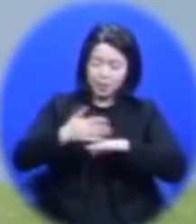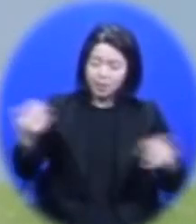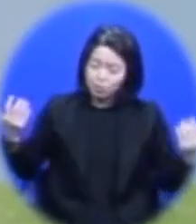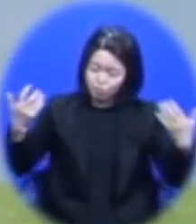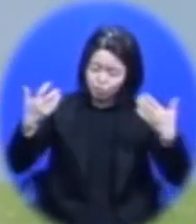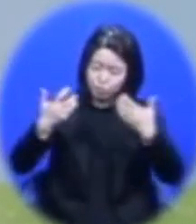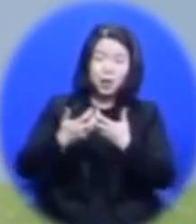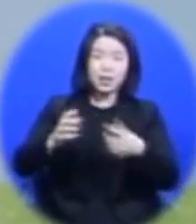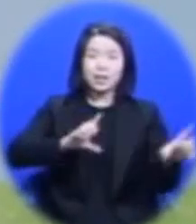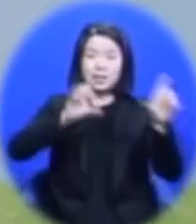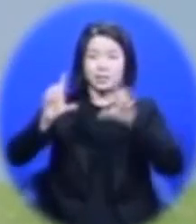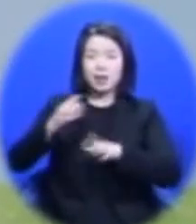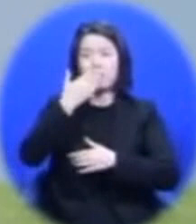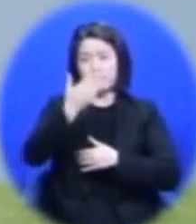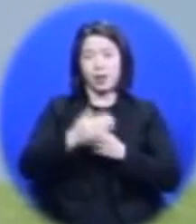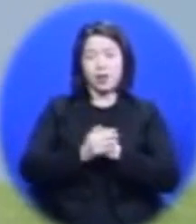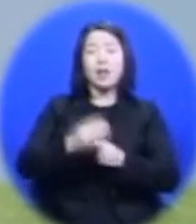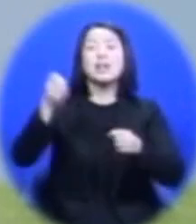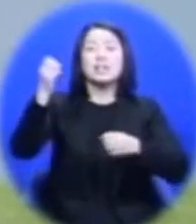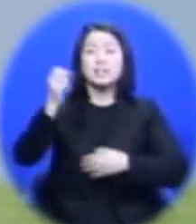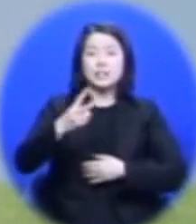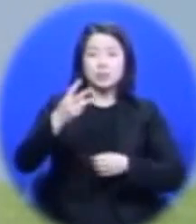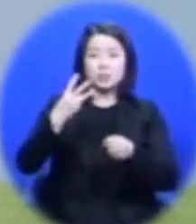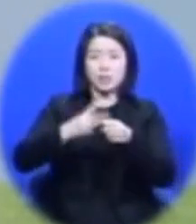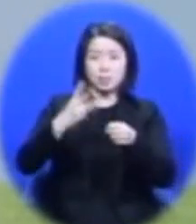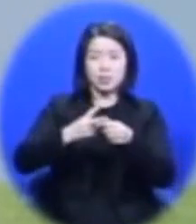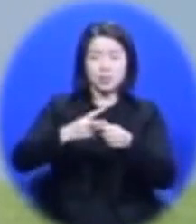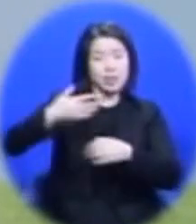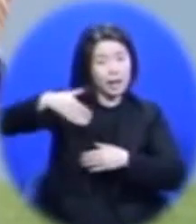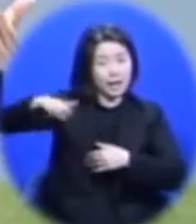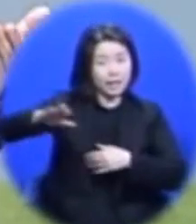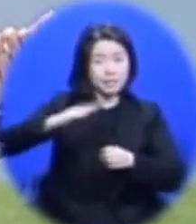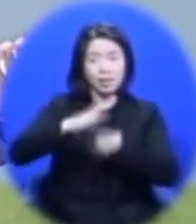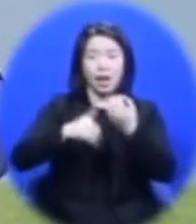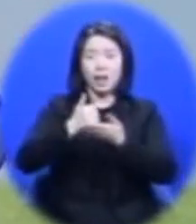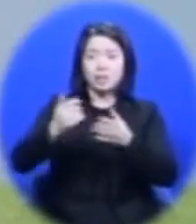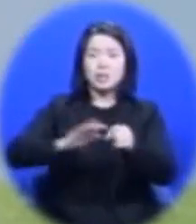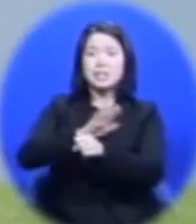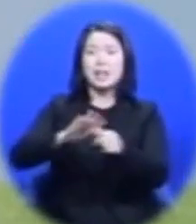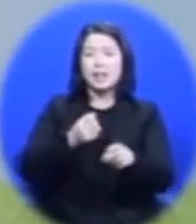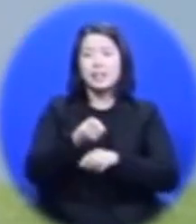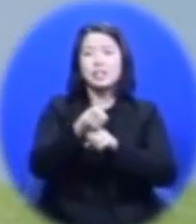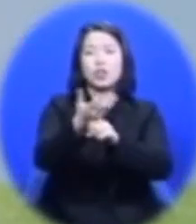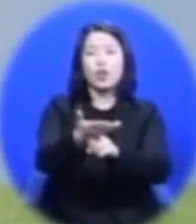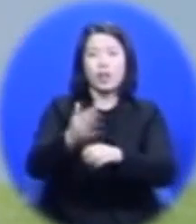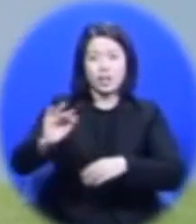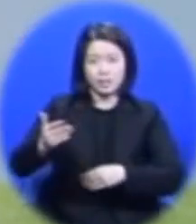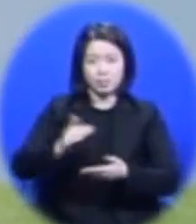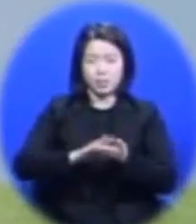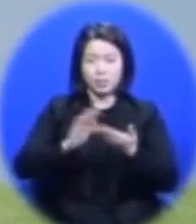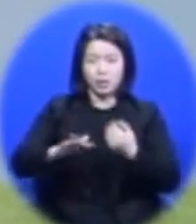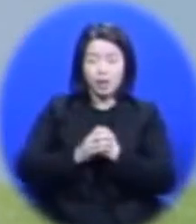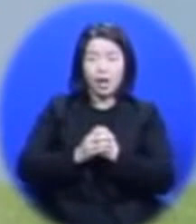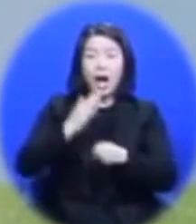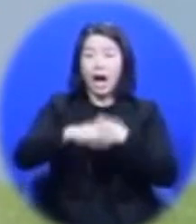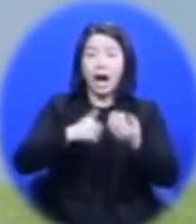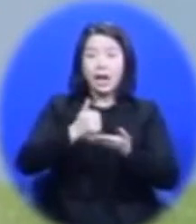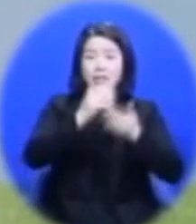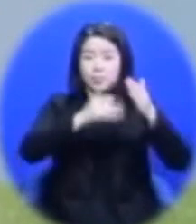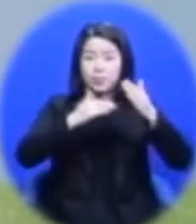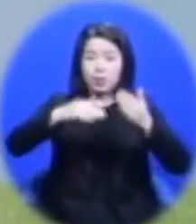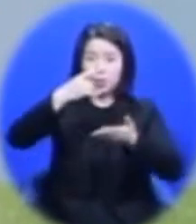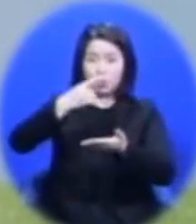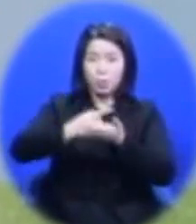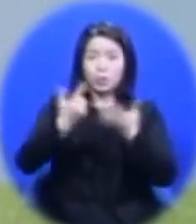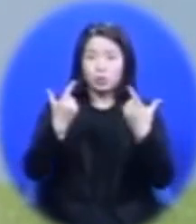사는 겁니다. 그리고 세 번째는 나가서 하나님의 사랑을 전하는 거예요. 여러분, 하나님의 공의도